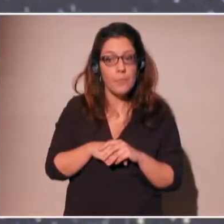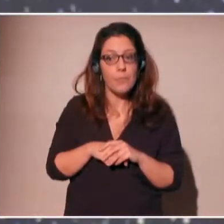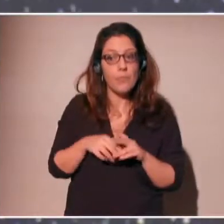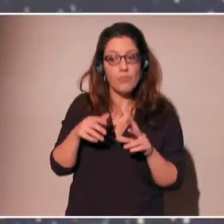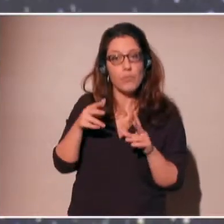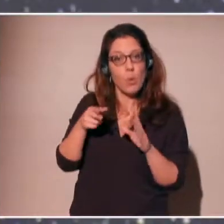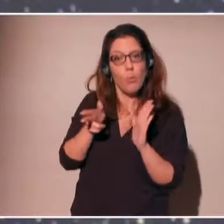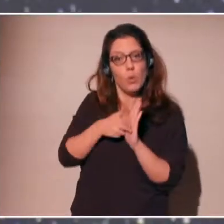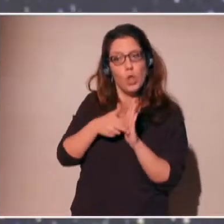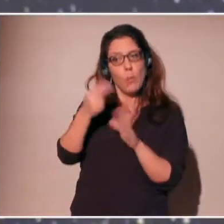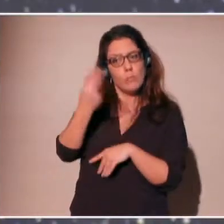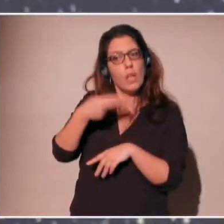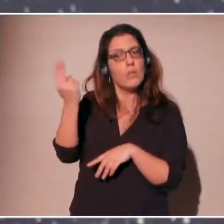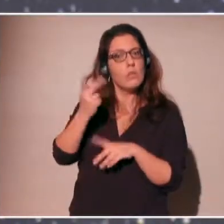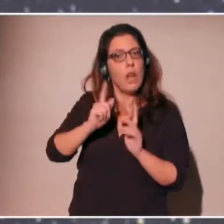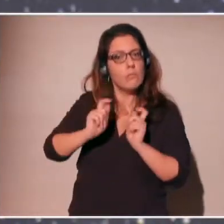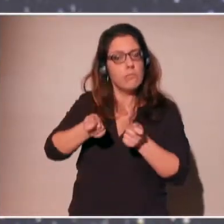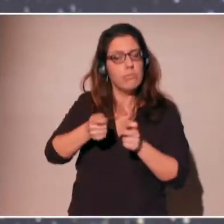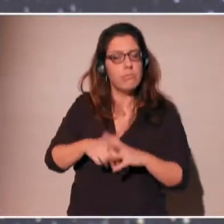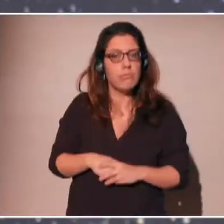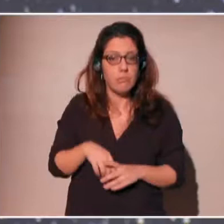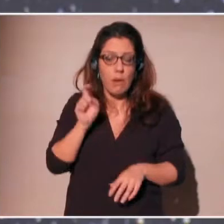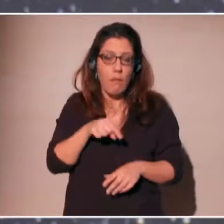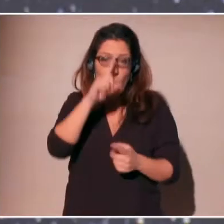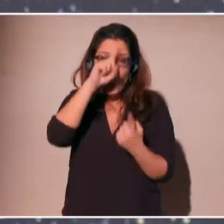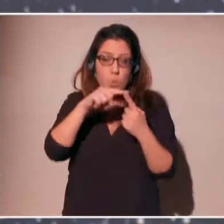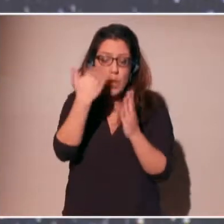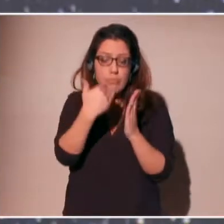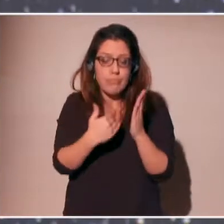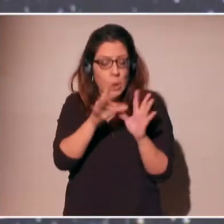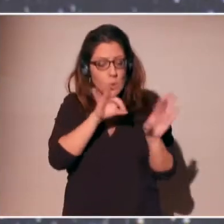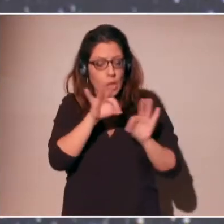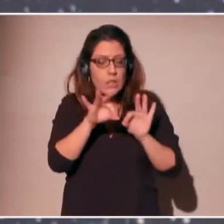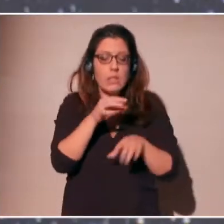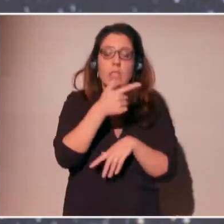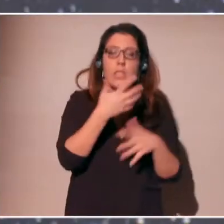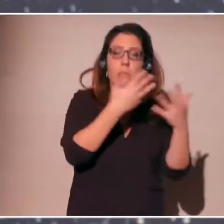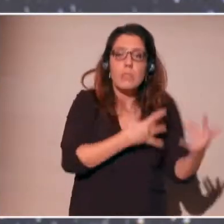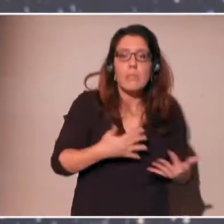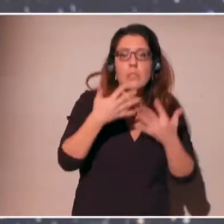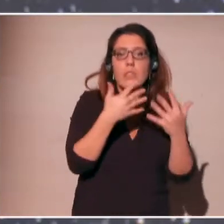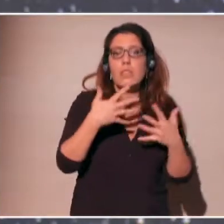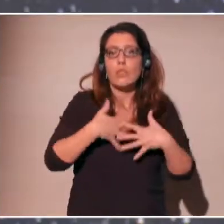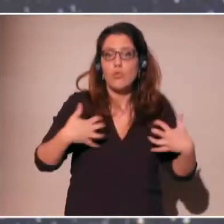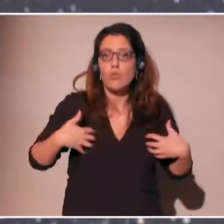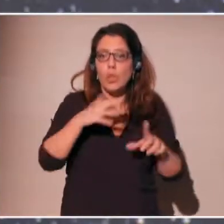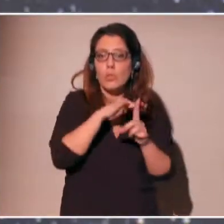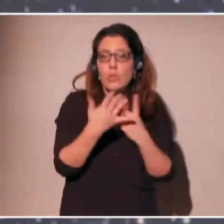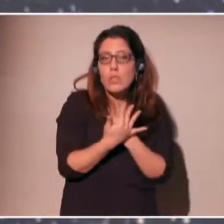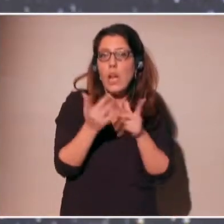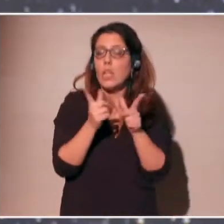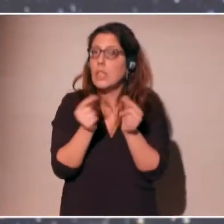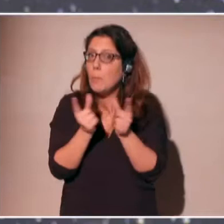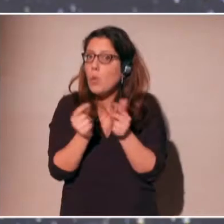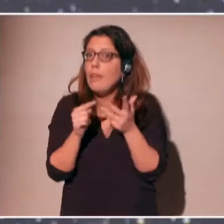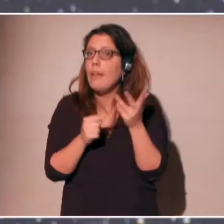national. Il faut choisir des sujets, dont mathématiques, 2 sciences naturelles, 2 sciences sociales, japonais